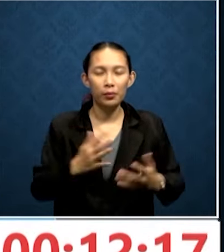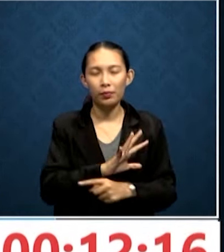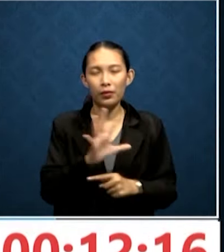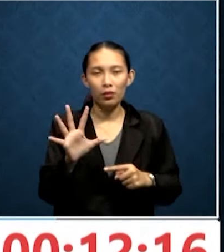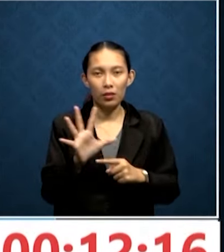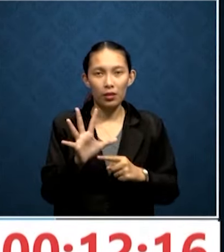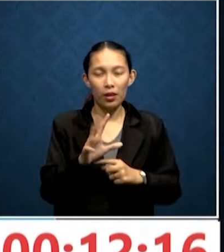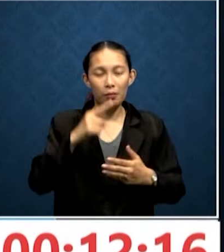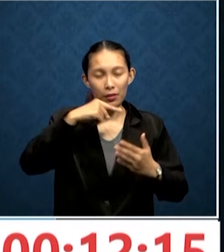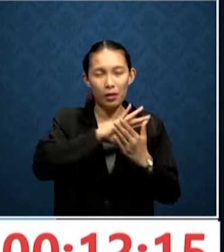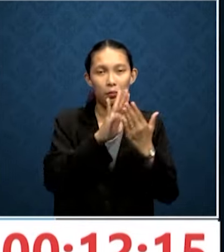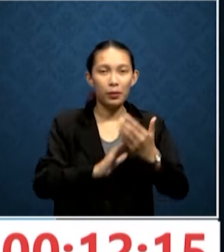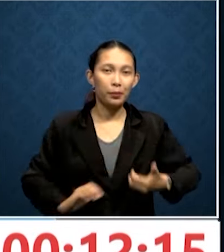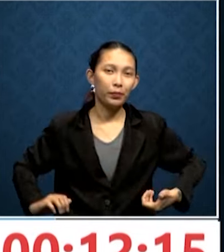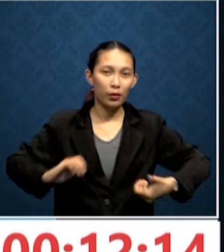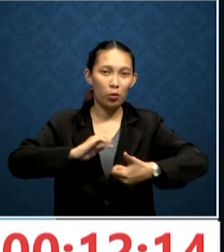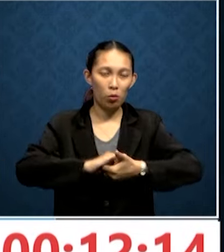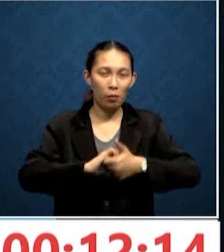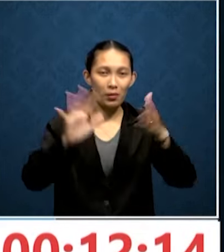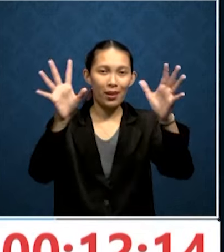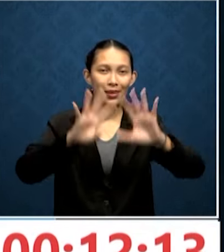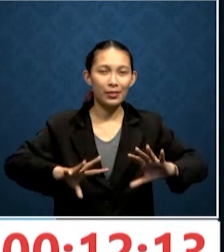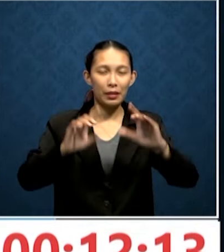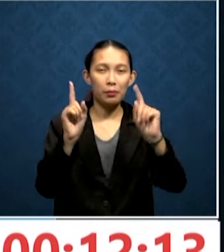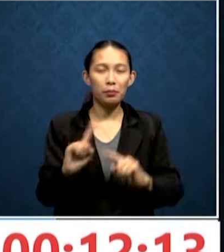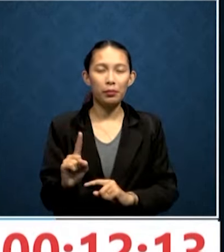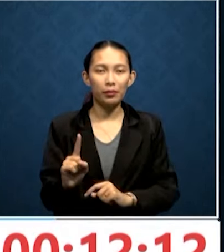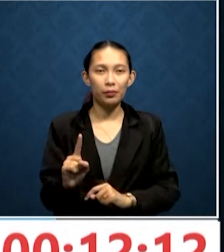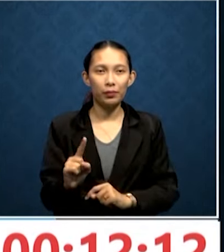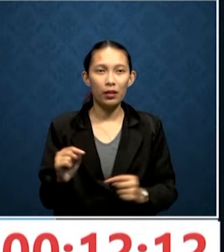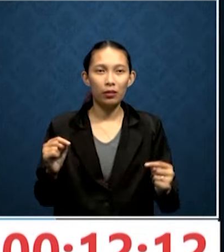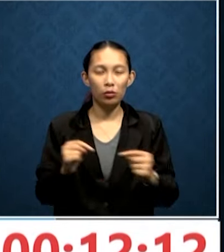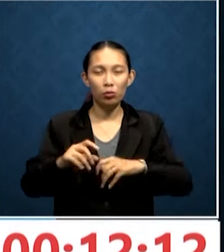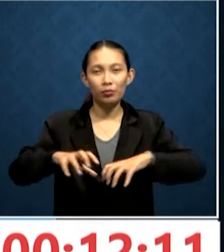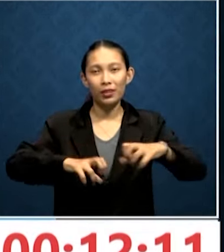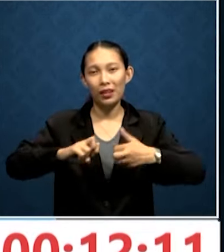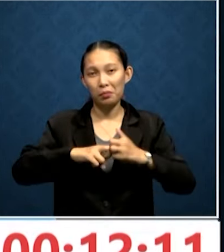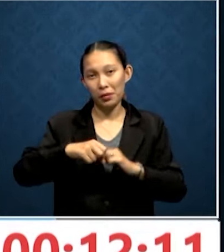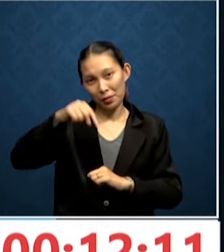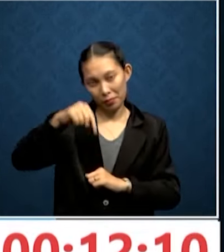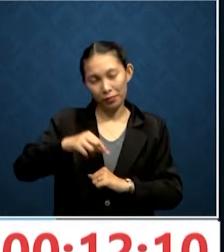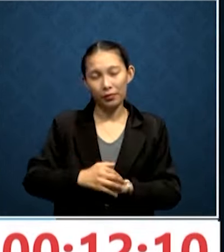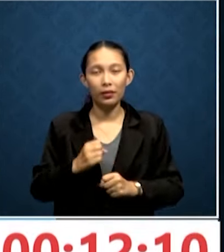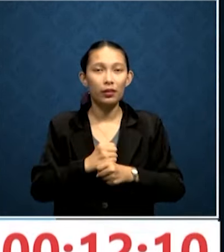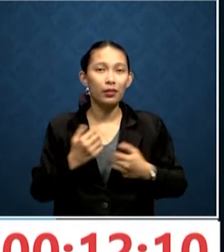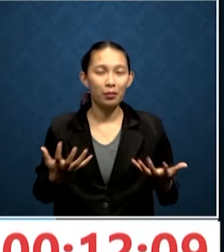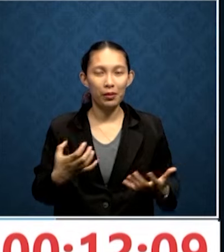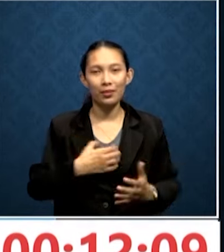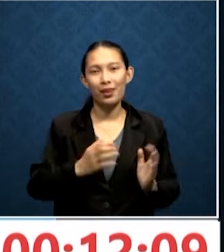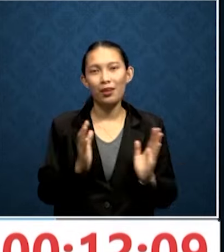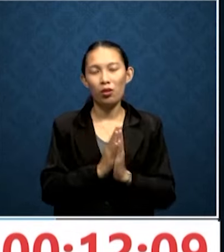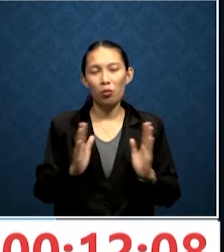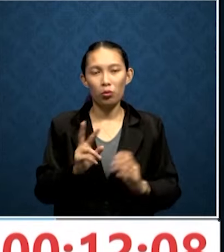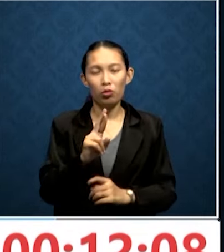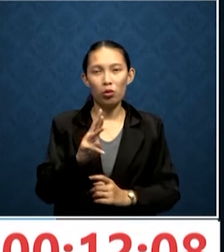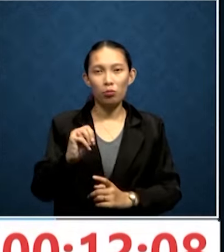ยจะร่วมมือกับอาเซียนอย่างไรในการจัดการกับปัญหานี้ขอบคุณท่านรัฐม